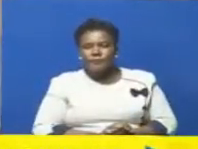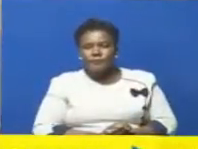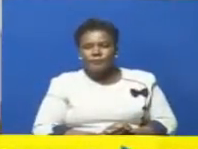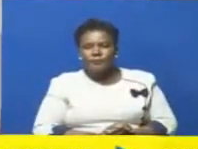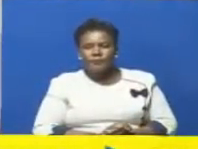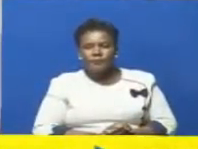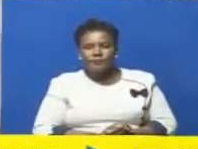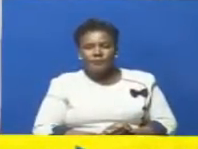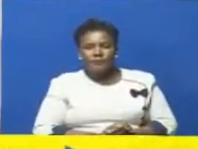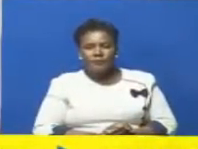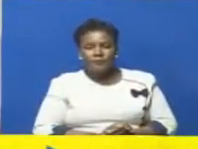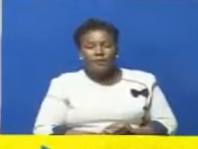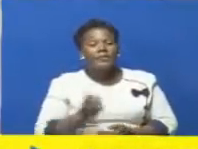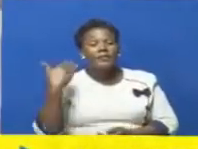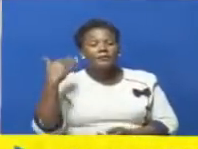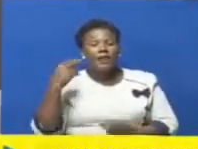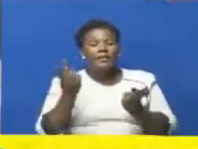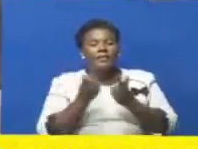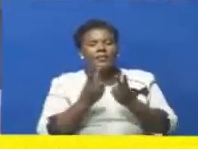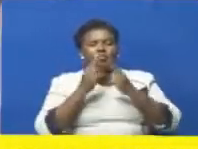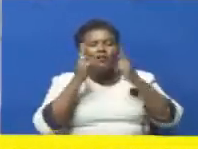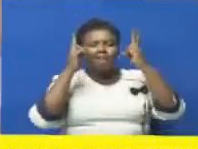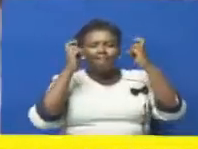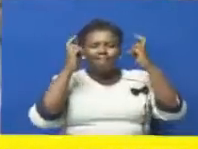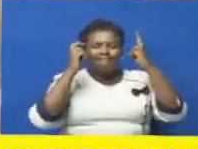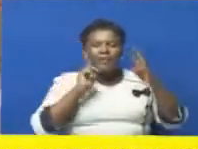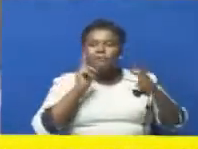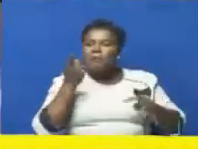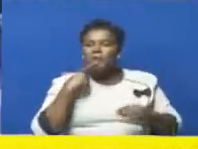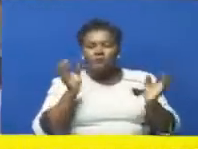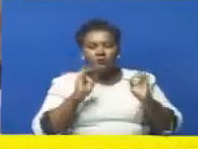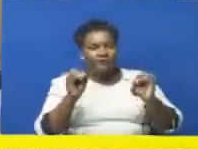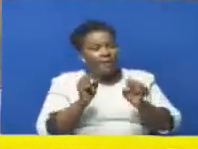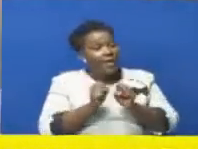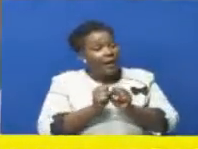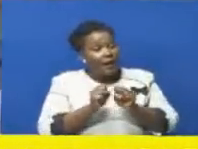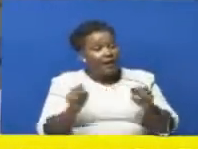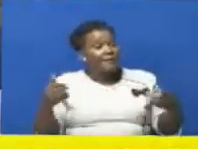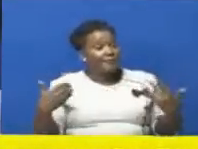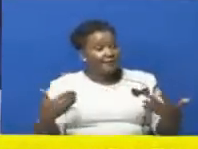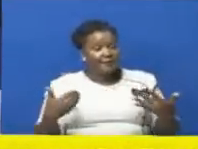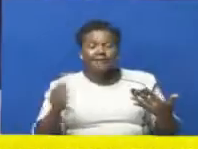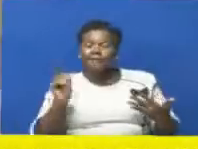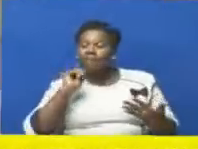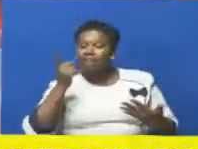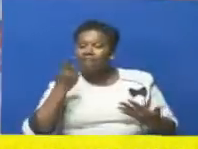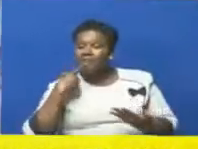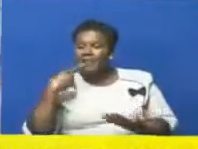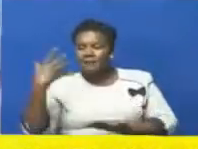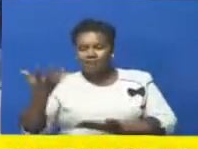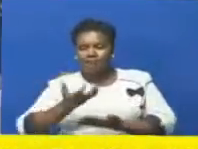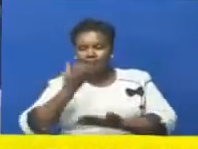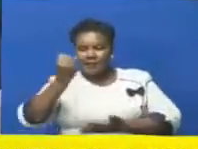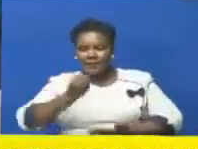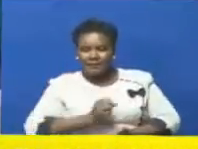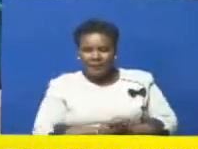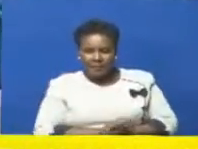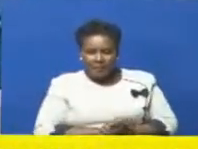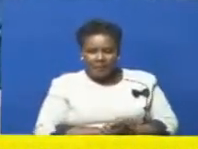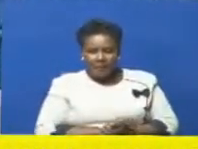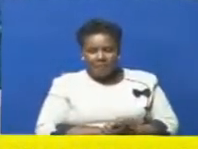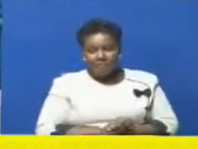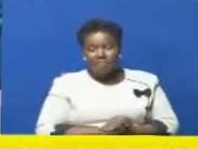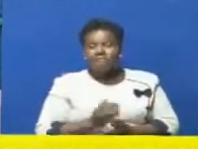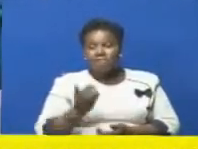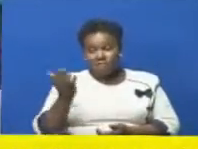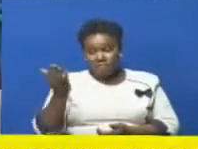Kilikuwa kitendawili kisichokuwa na majibu, sasa hayawi hayawi hatimaye yamekuwa. Hii ni